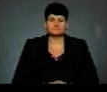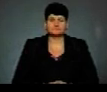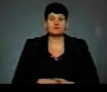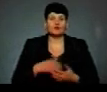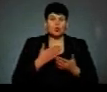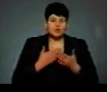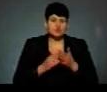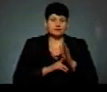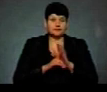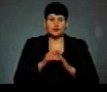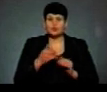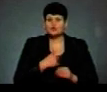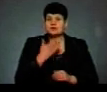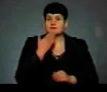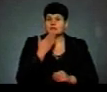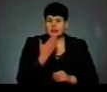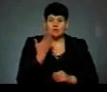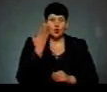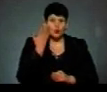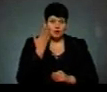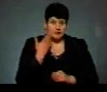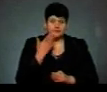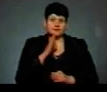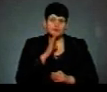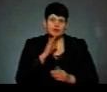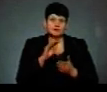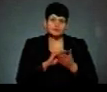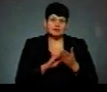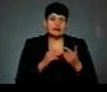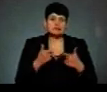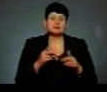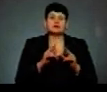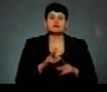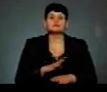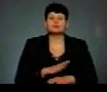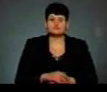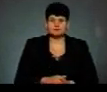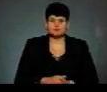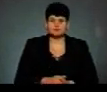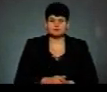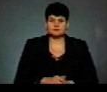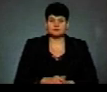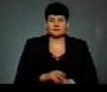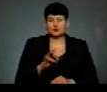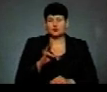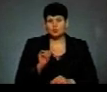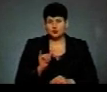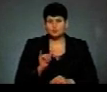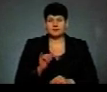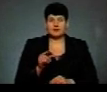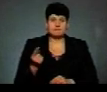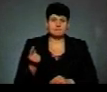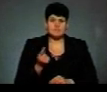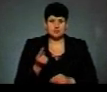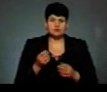Отже, насамперед хочу запитати, коли студентка складала іспити, як він проходив? Дякую, Людмила. Найперше,